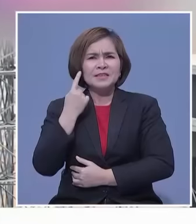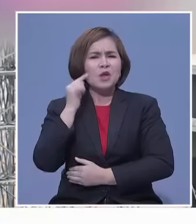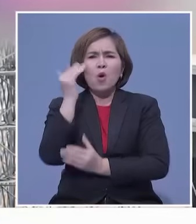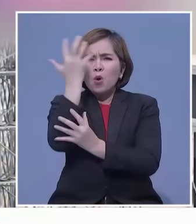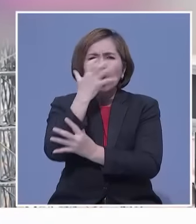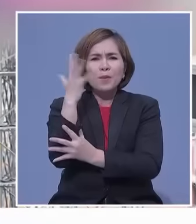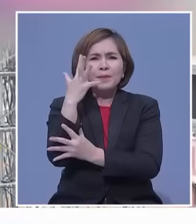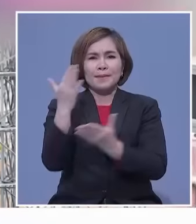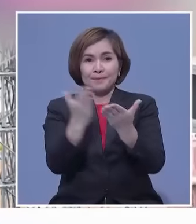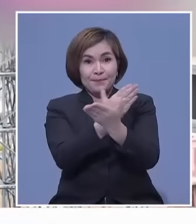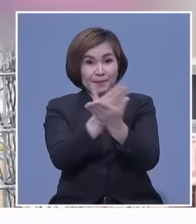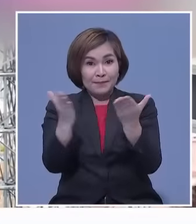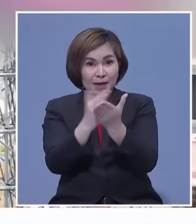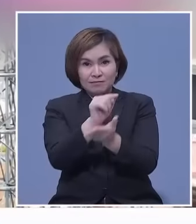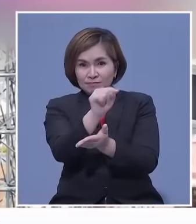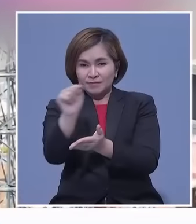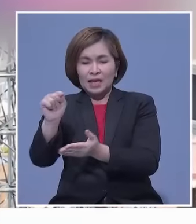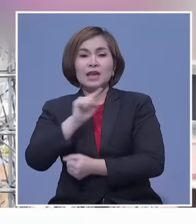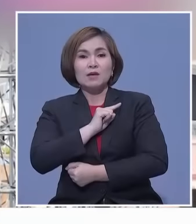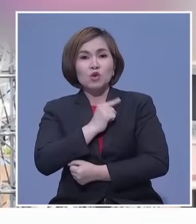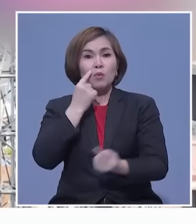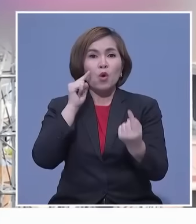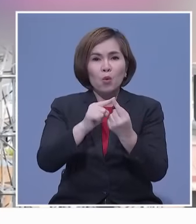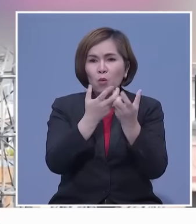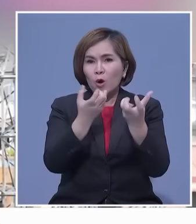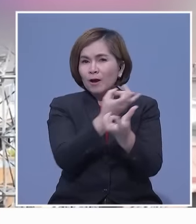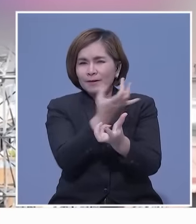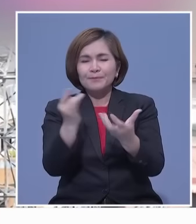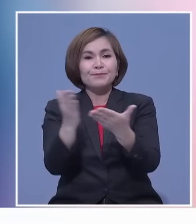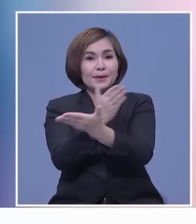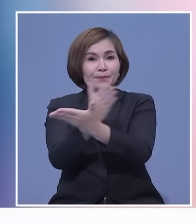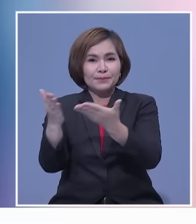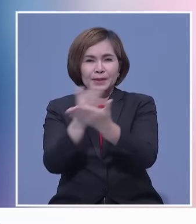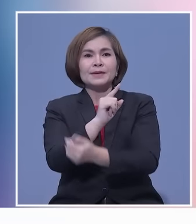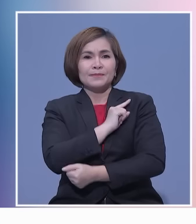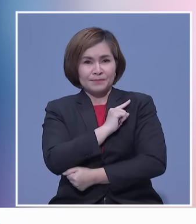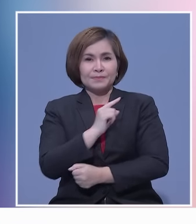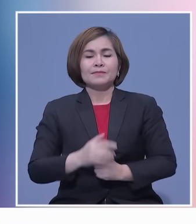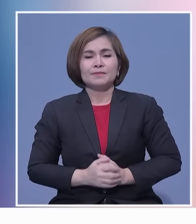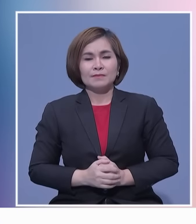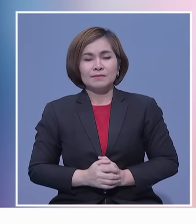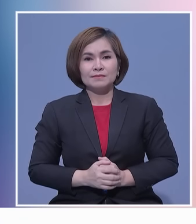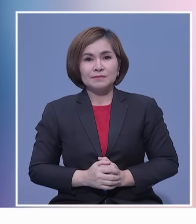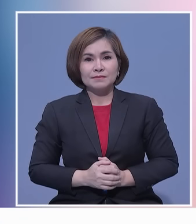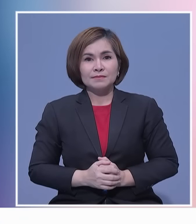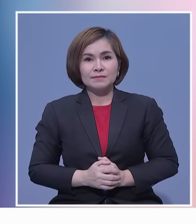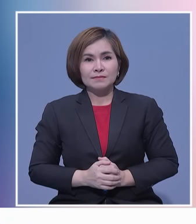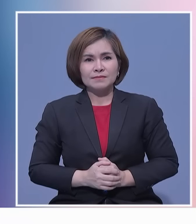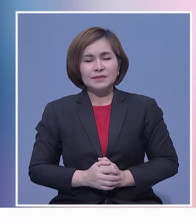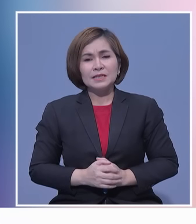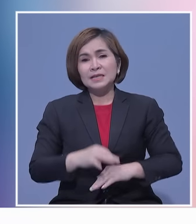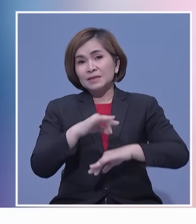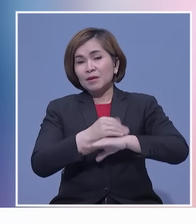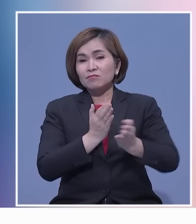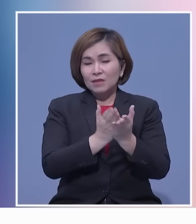เขจะแบ่งใช่มยแบ่งเป็นพารทว่าคนนี้เหมาะสมกับผลิตภัณฑ์อะไรคนนี้เหมาะสมกับอะไรอย่างเงี้ยก็จะแบ่งพาร์ทกันไปเป็น CEO